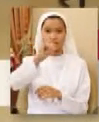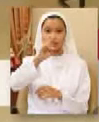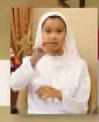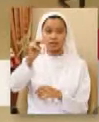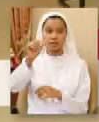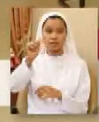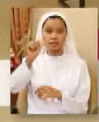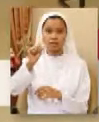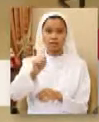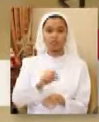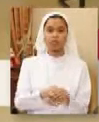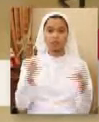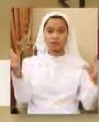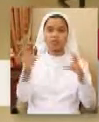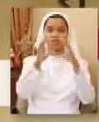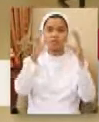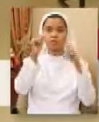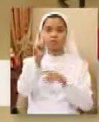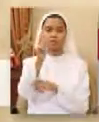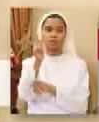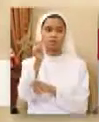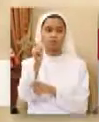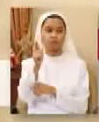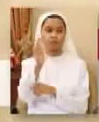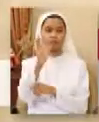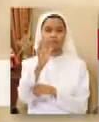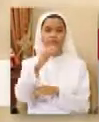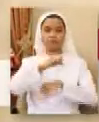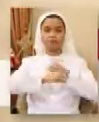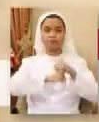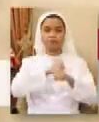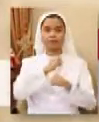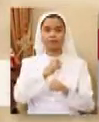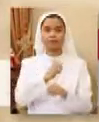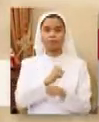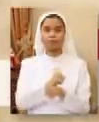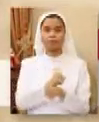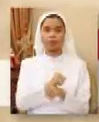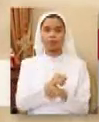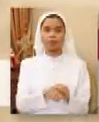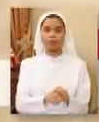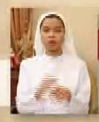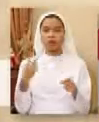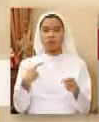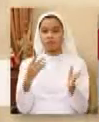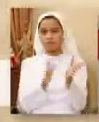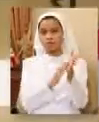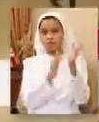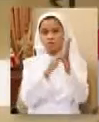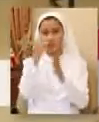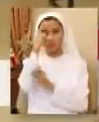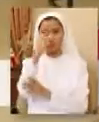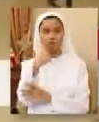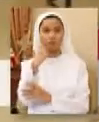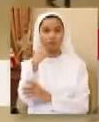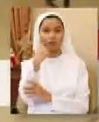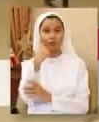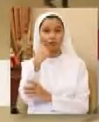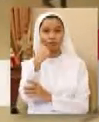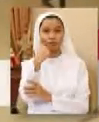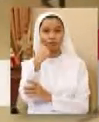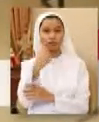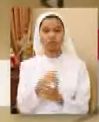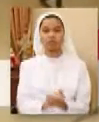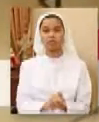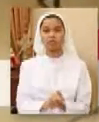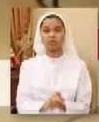Las Piñas. Sa BF po. Ah, sa BF po? May doon, may school tayo, pati na rin sa Cebu. School